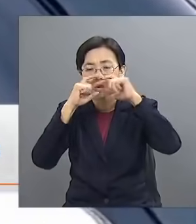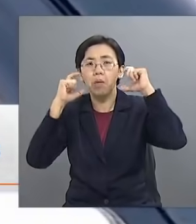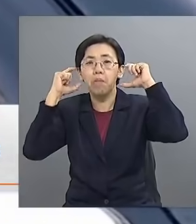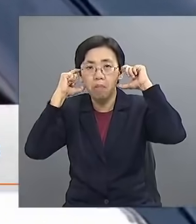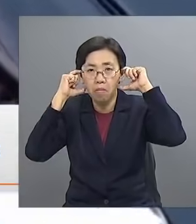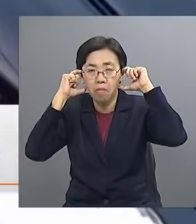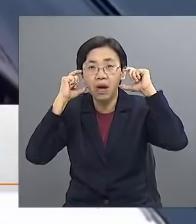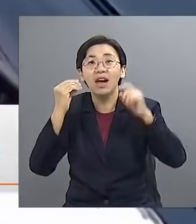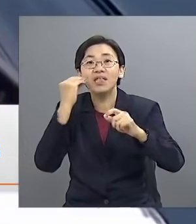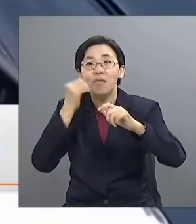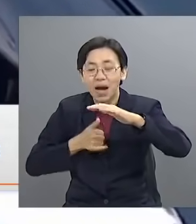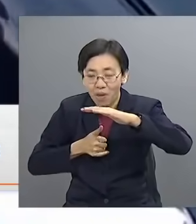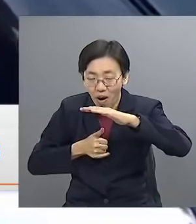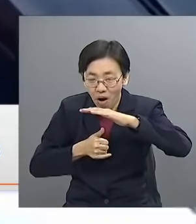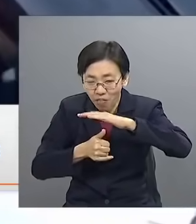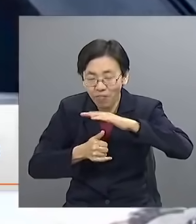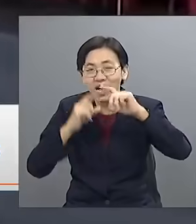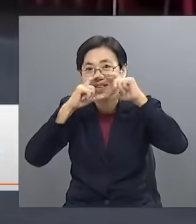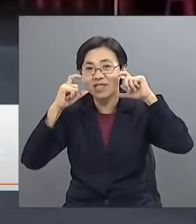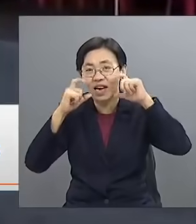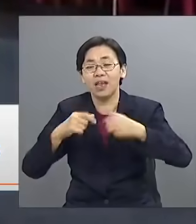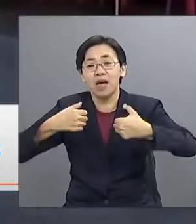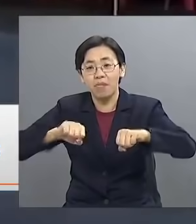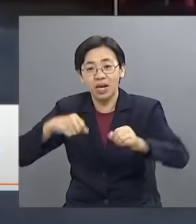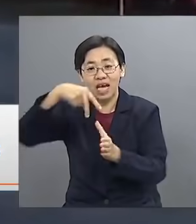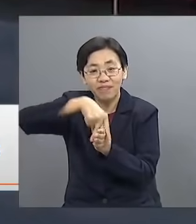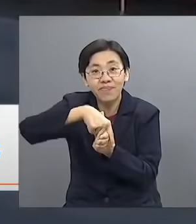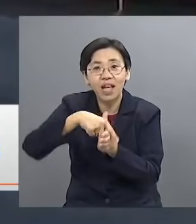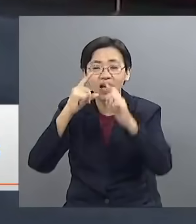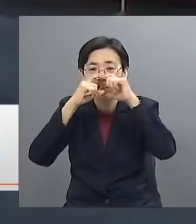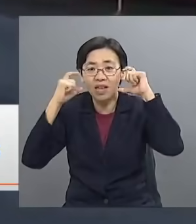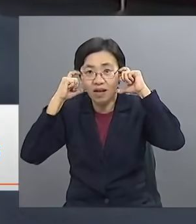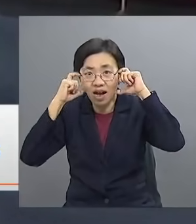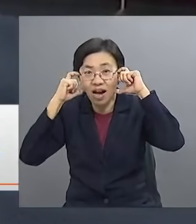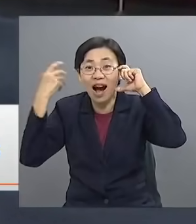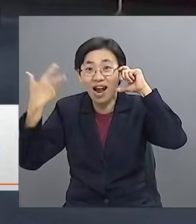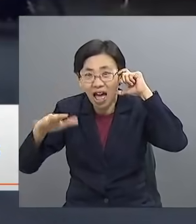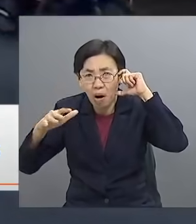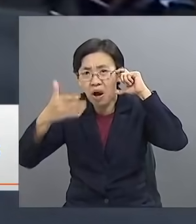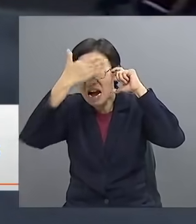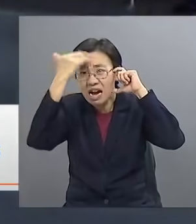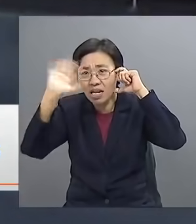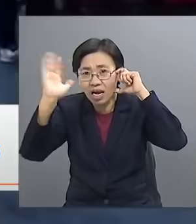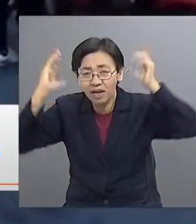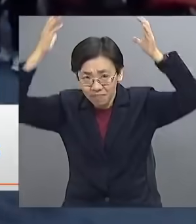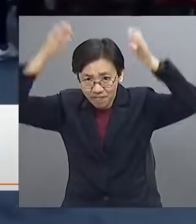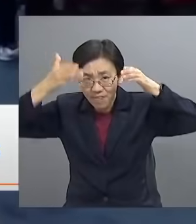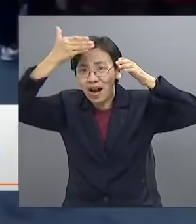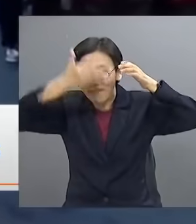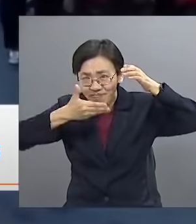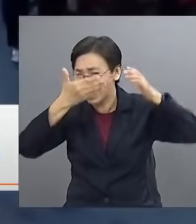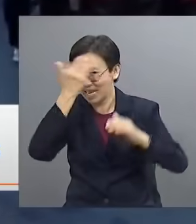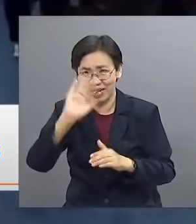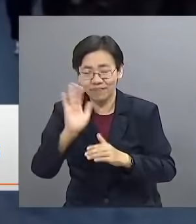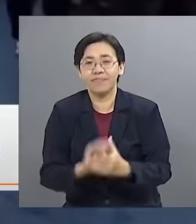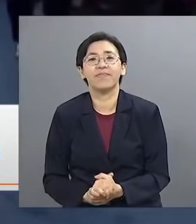านทุกครั้งเอารถจักรยานยนต์ใส่หน้ากากอนามัยกันแล้วอย่าลืมใส่หมวกกันน็อกด้วยนะจ๊ะด้านร้อยตำรวจเอกประสิทธิ์ทองอินค่ะร